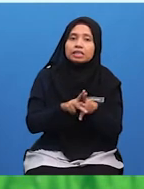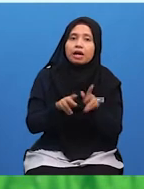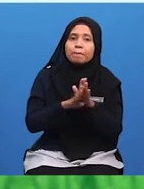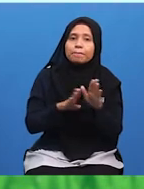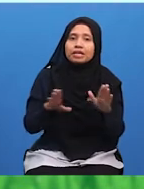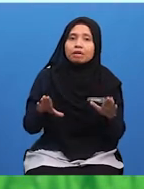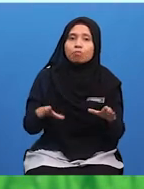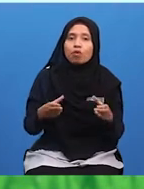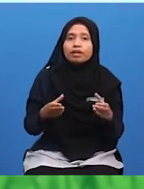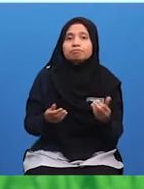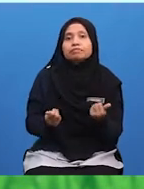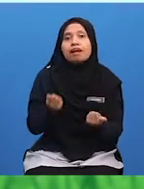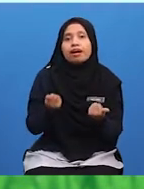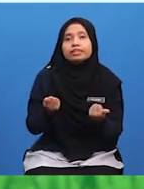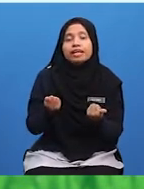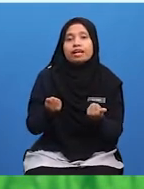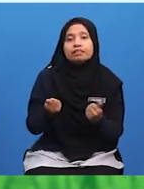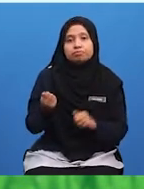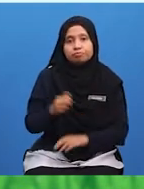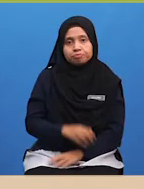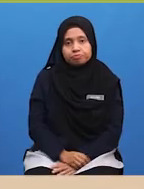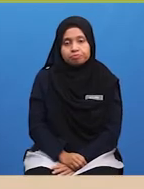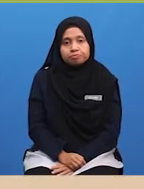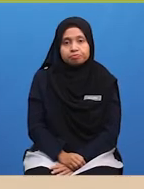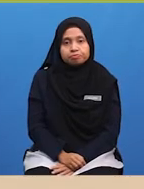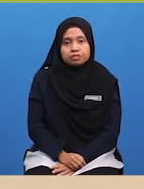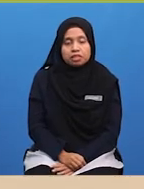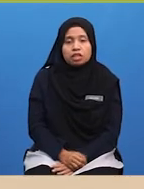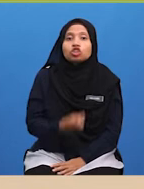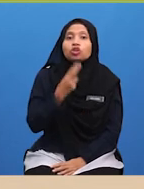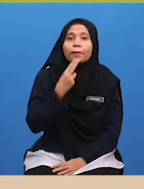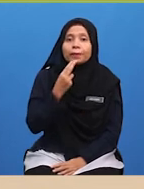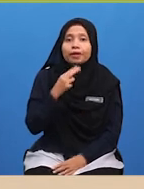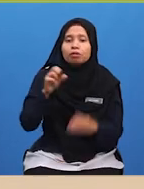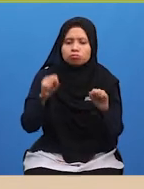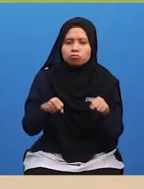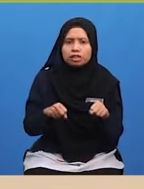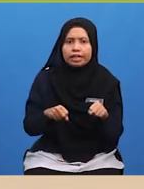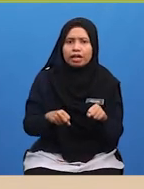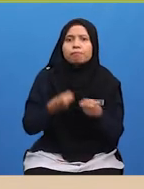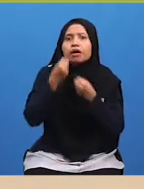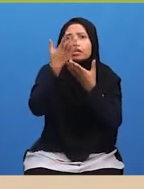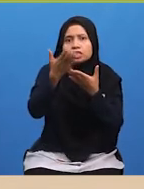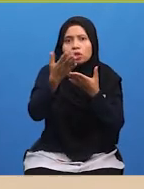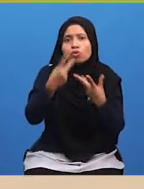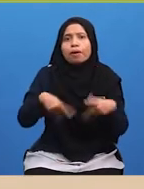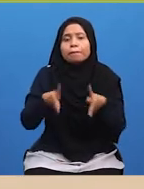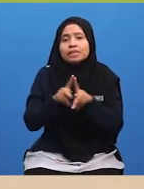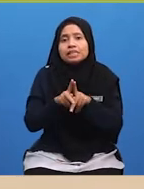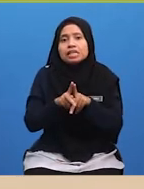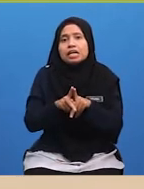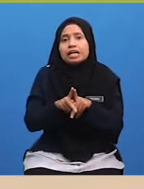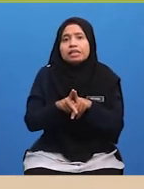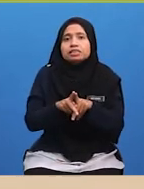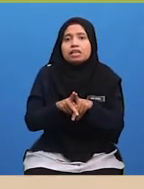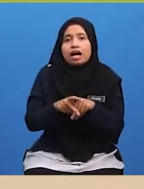berlaku adil dalam perlakuan seharian. Si Comel, boleh tak menyatakan kepentingan